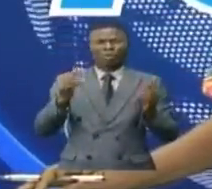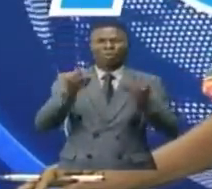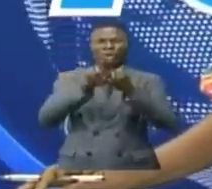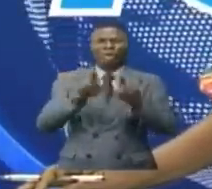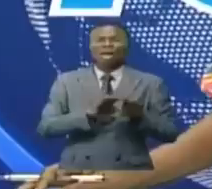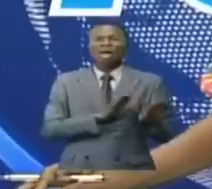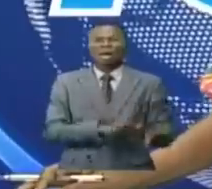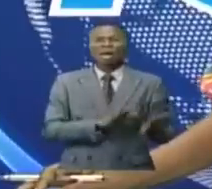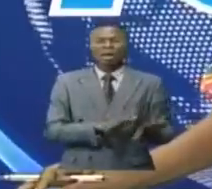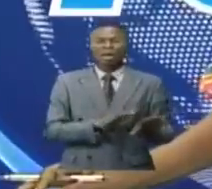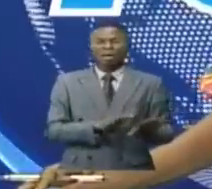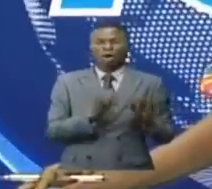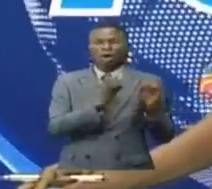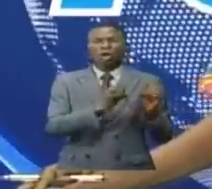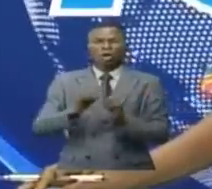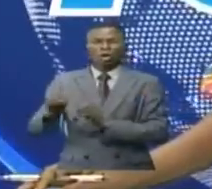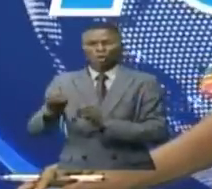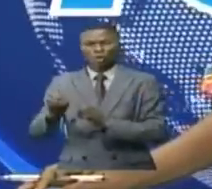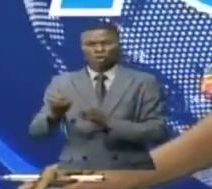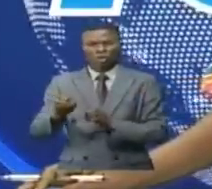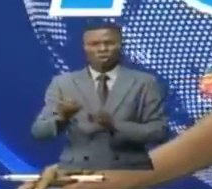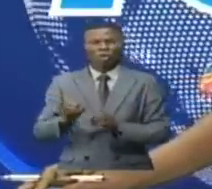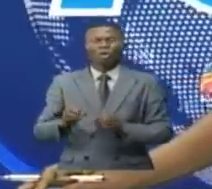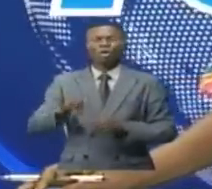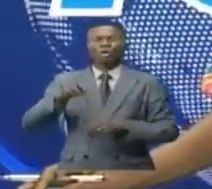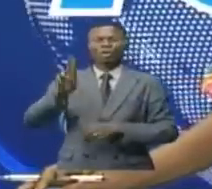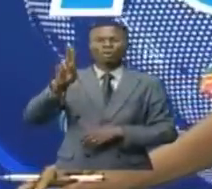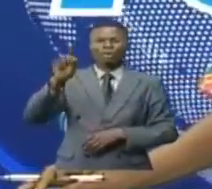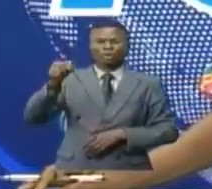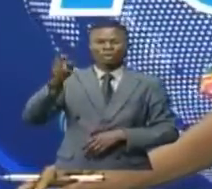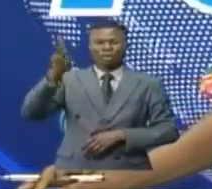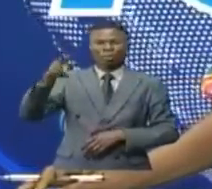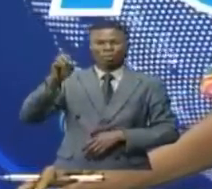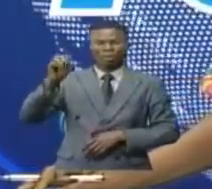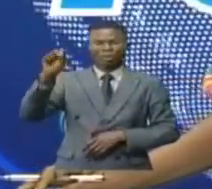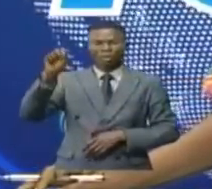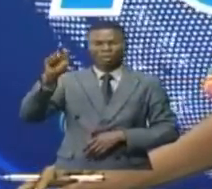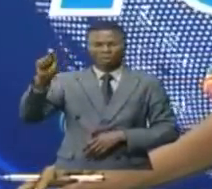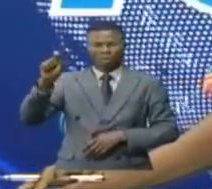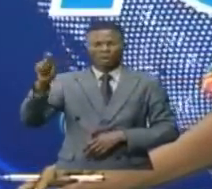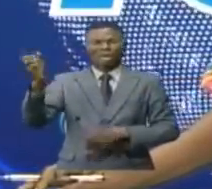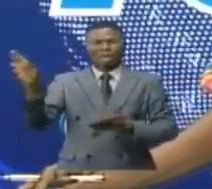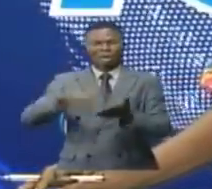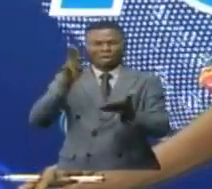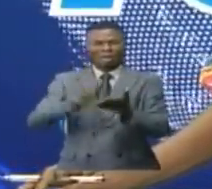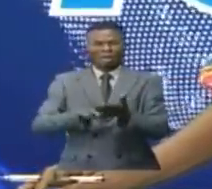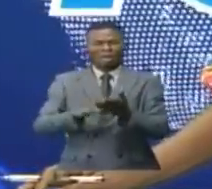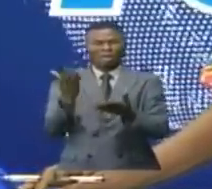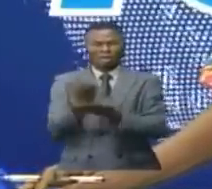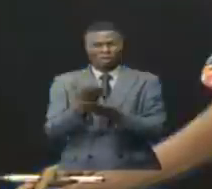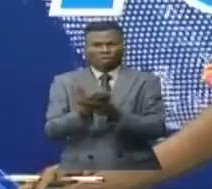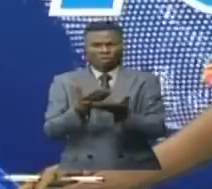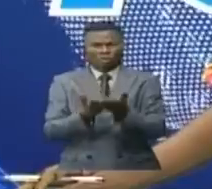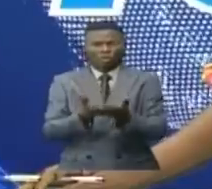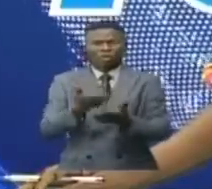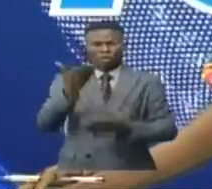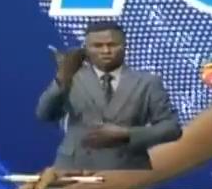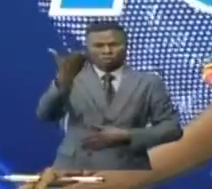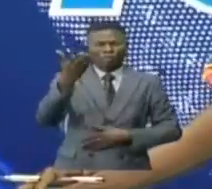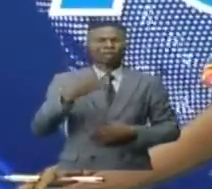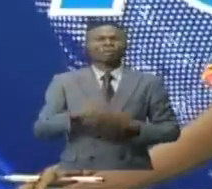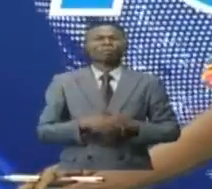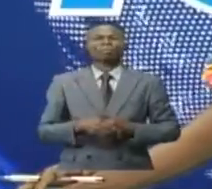attendant l'organisation du congrès de l'UNPC. Ils ont également signé la feuille de route de ce grand événement. Reportage.